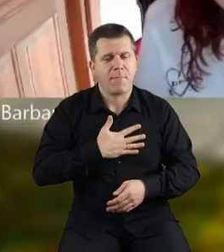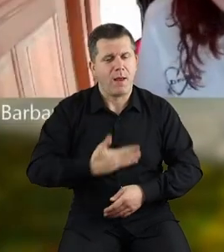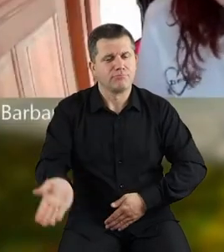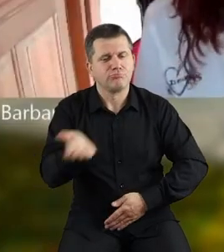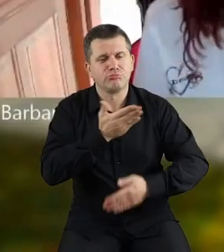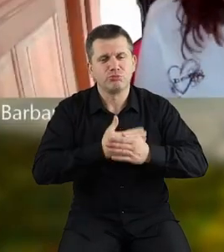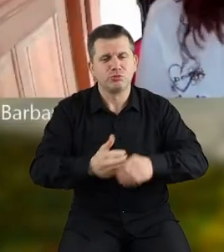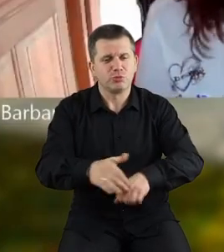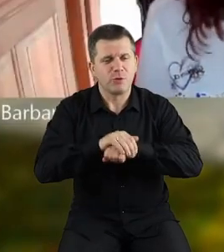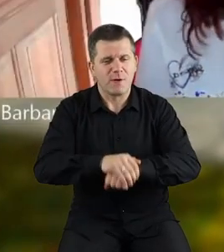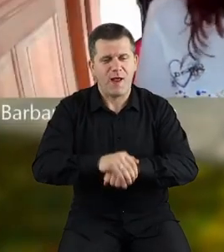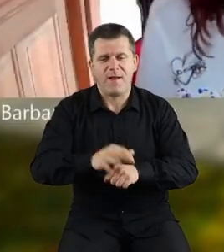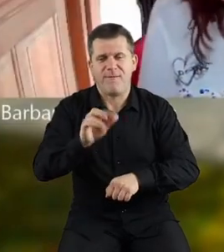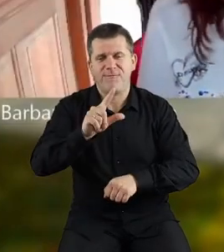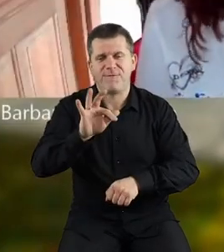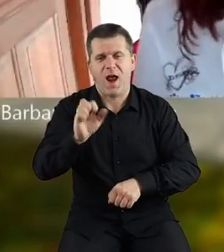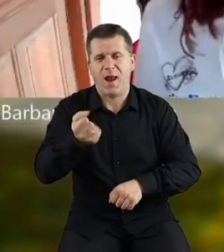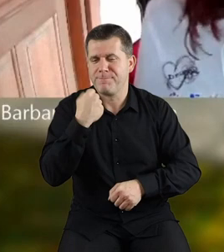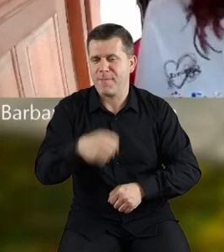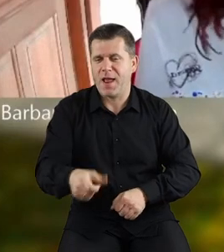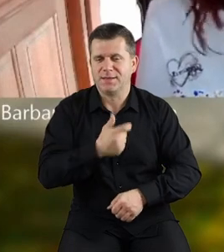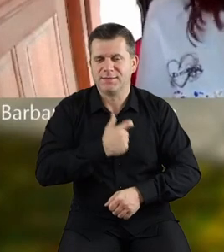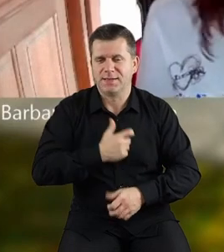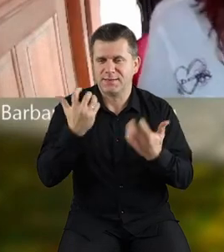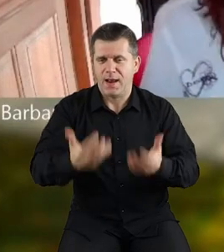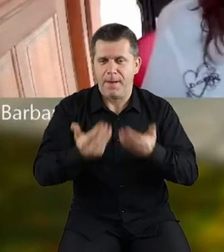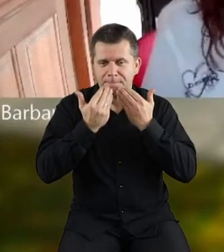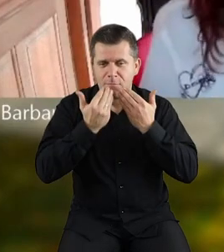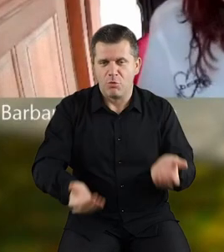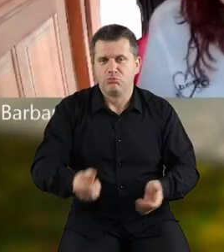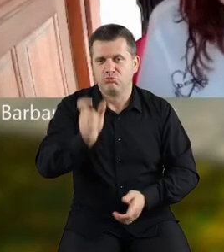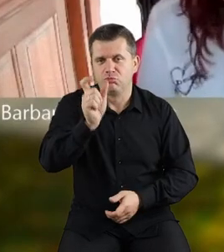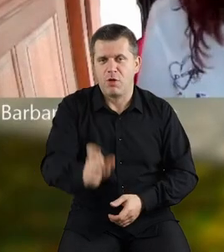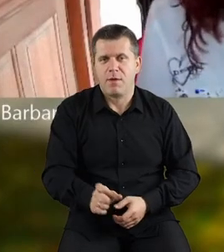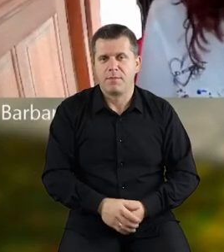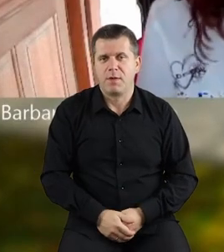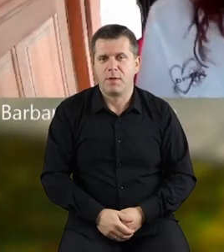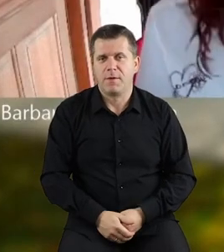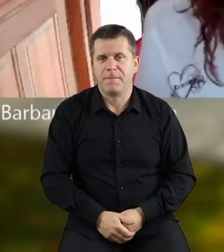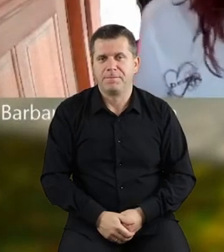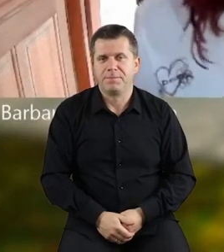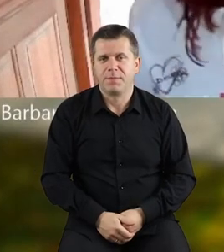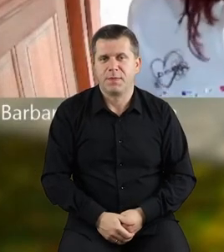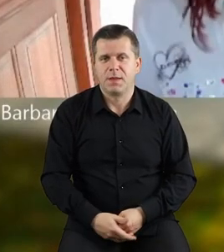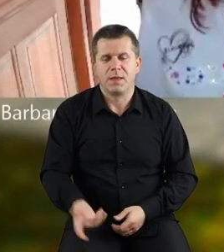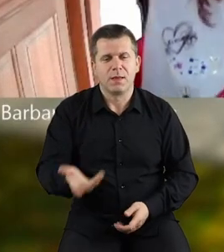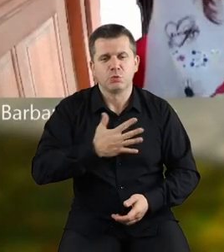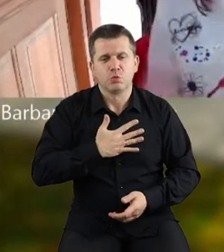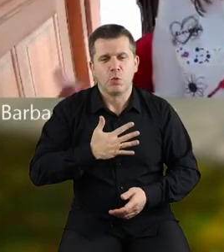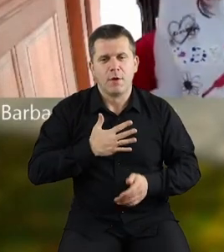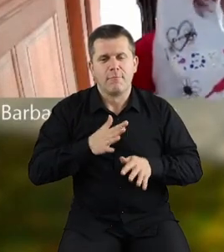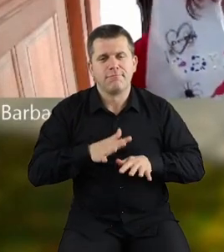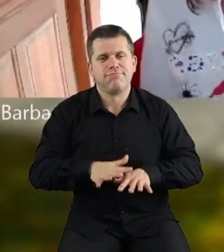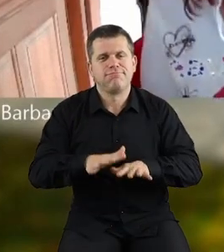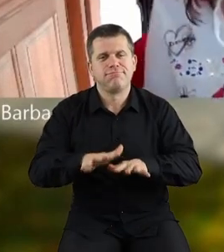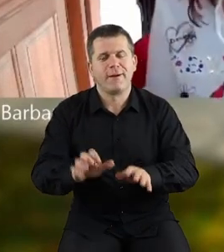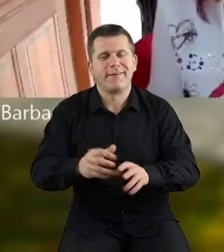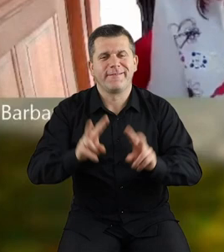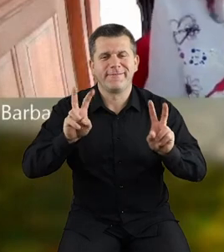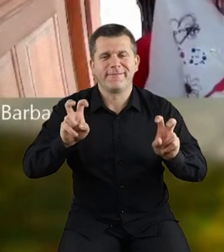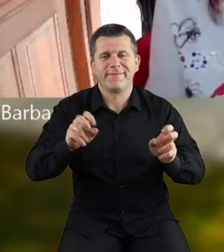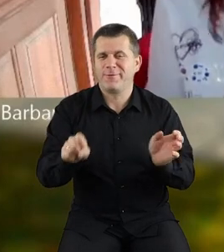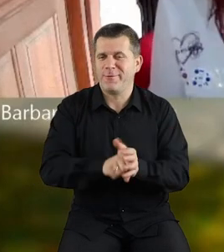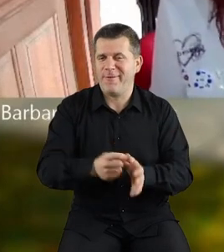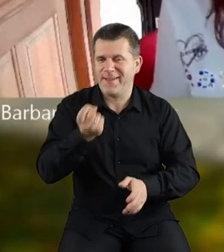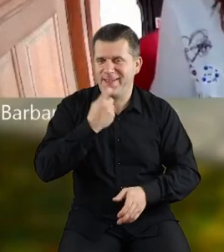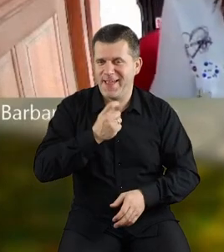jestem na takiej przyjaznej fali, za którą przy okazji bardzo chcę ci podziękować. Dobrze jest, jak ona niesie do Kielc